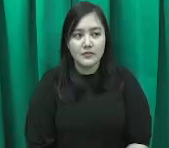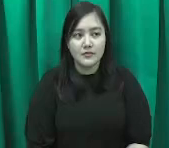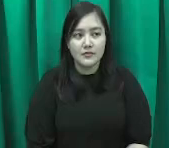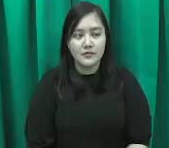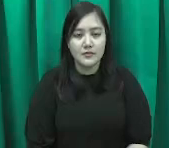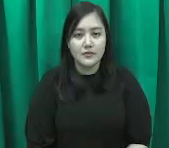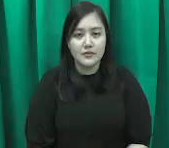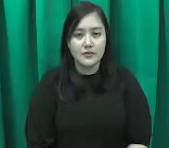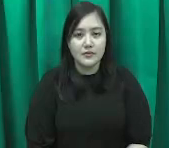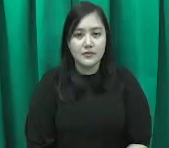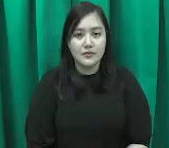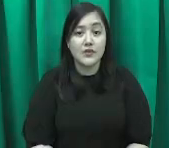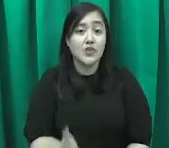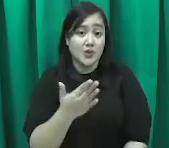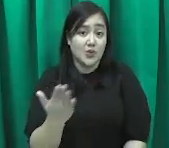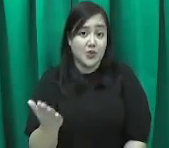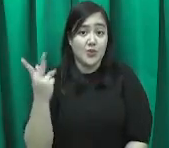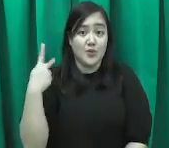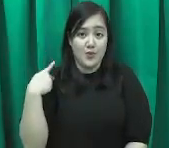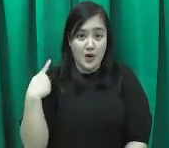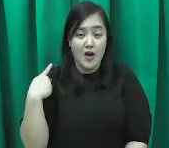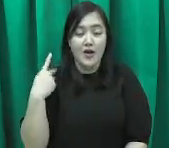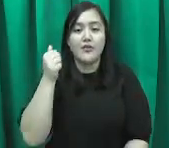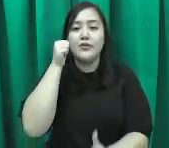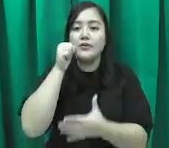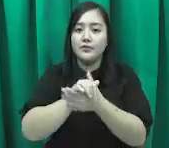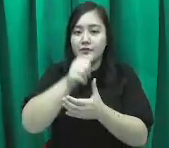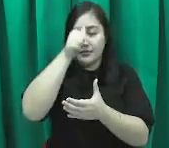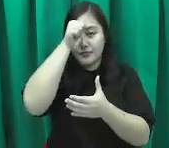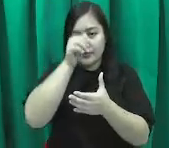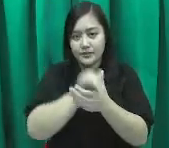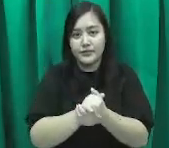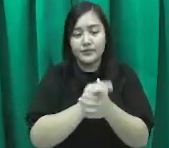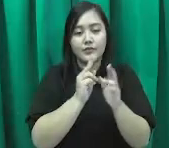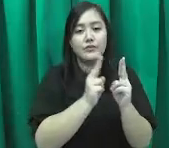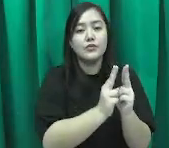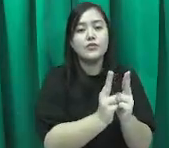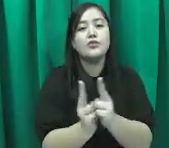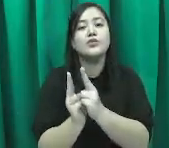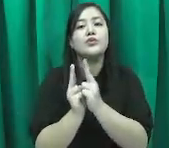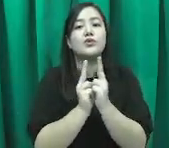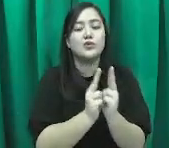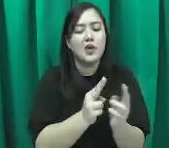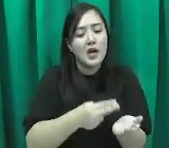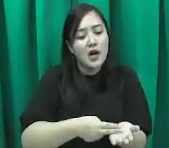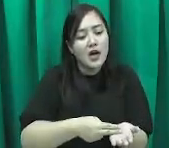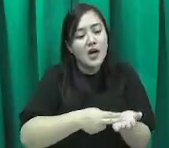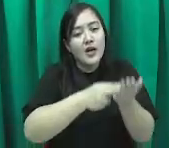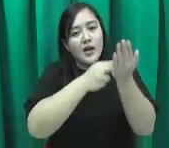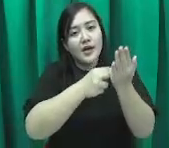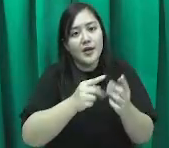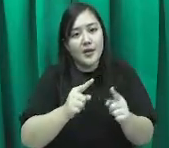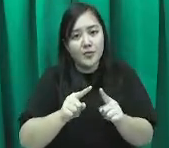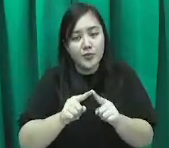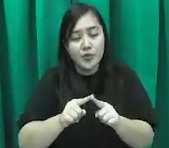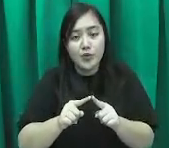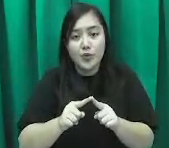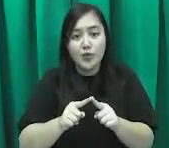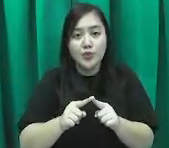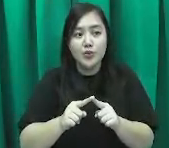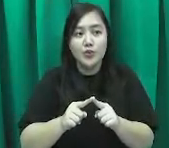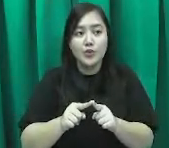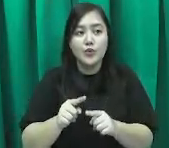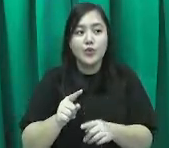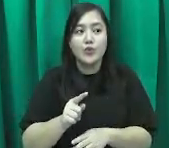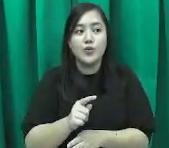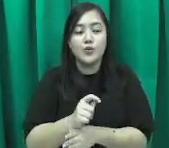way tayo, isang thinking lang tayo kung paano natin i-resolve ito, pagtulungan natin. Yes. So isa na lang, so madaling solusyonan